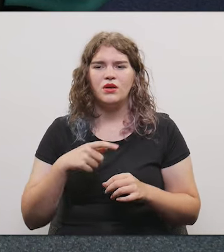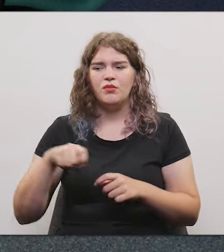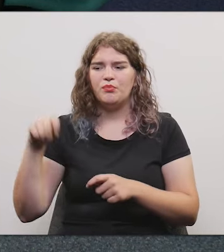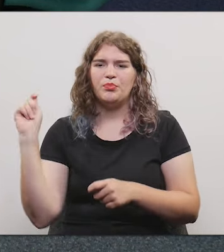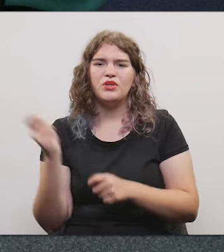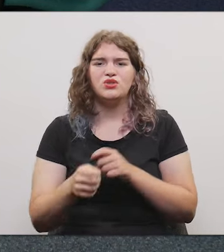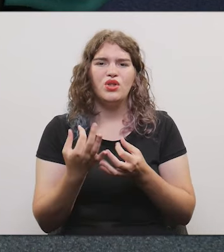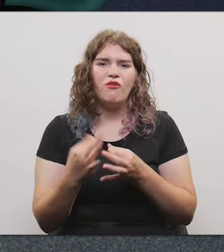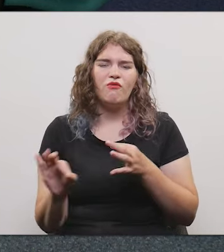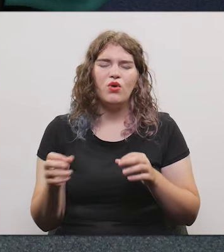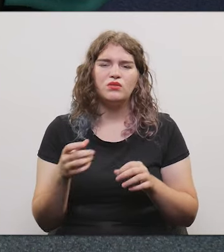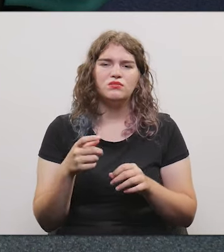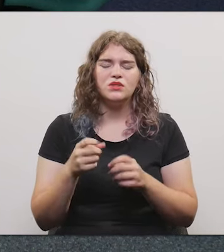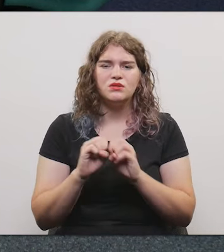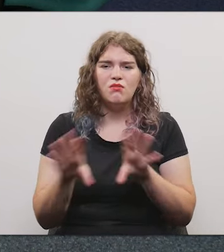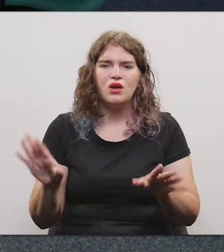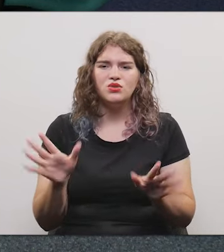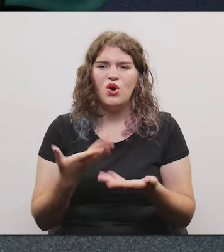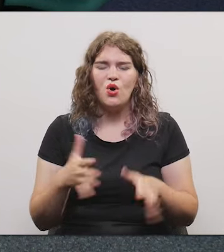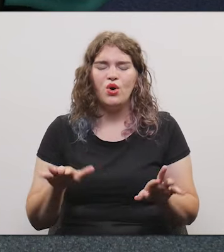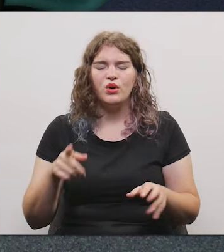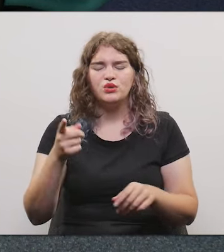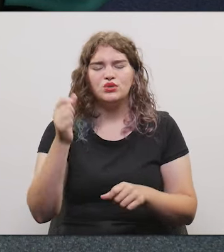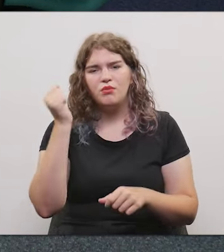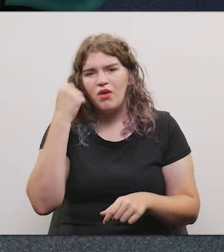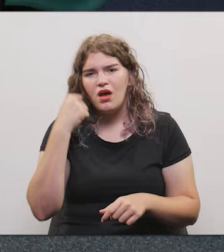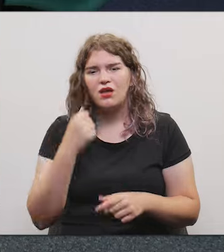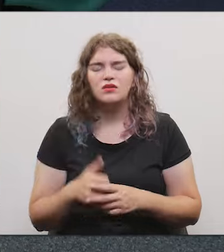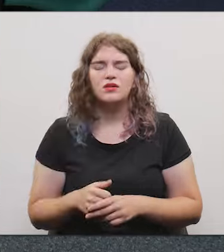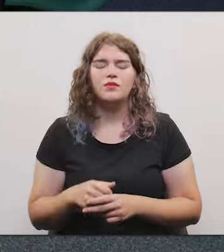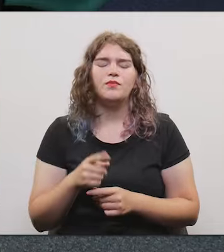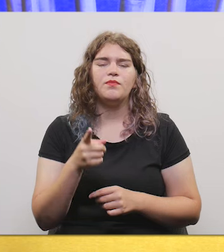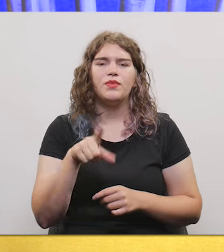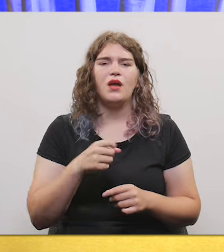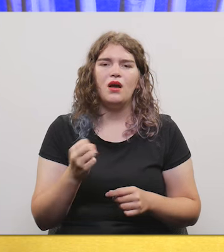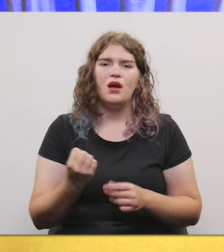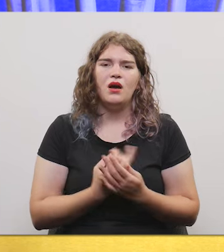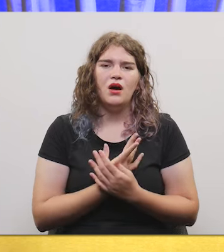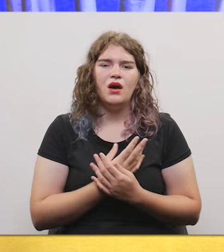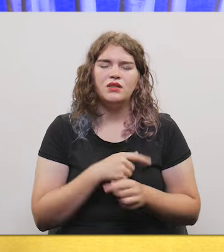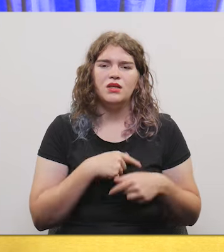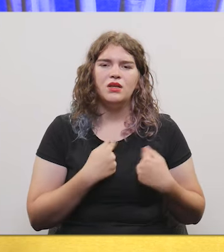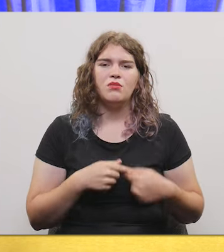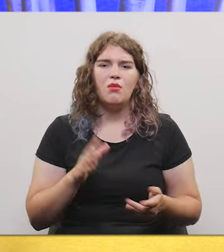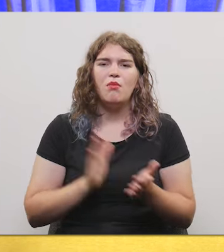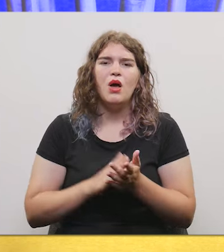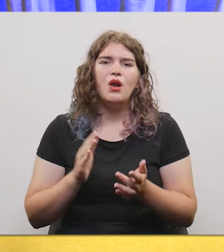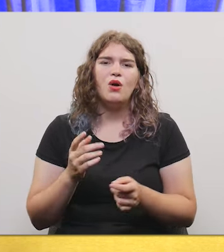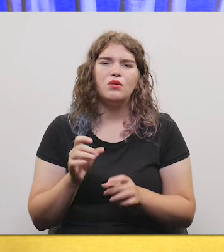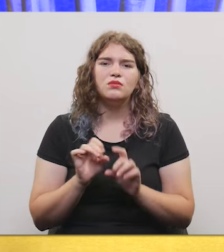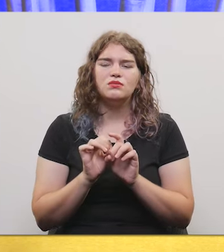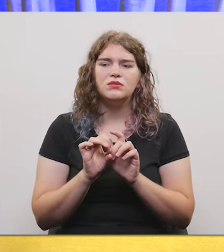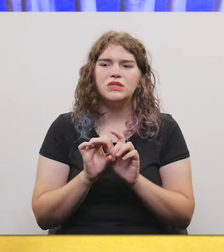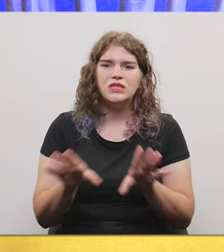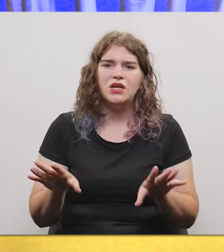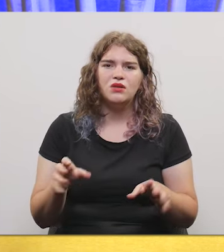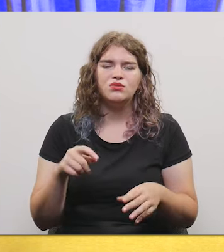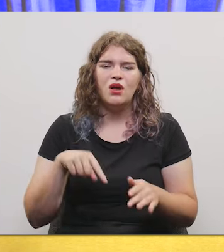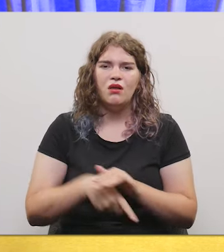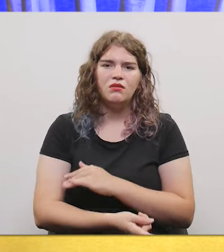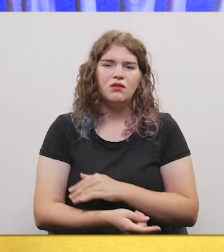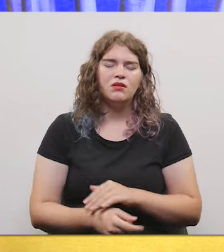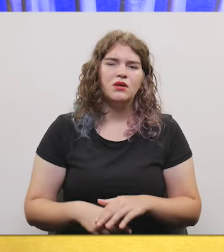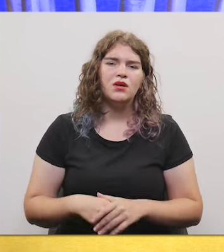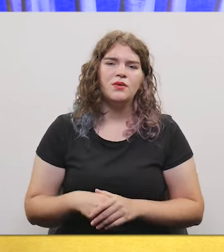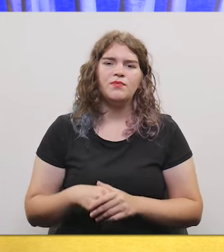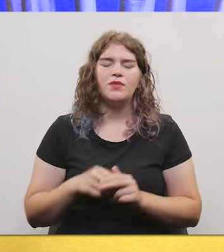Cuvântul tău e bici de foc ce sparge orice stângă. El arde în inimă pe loc o